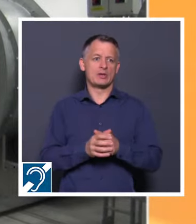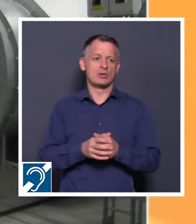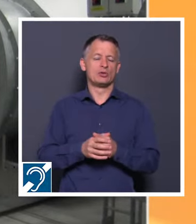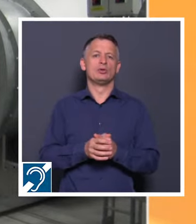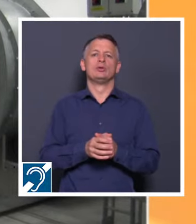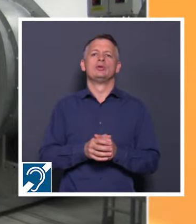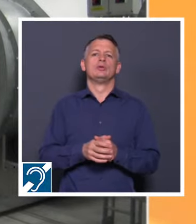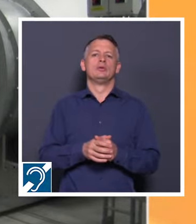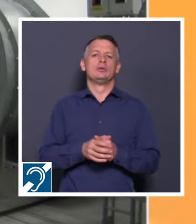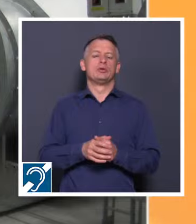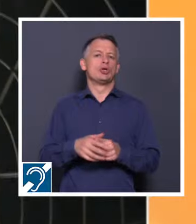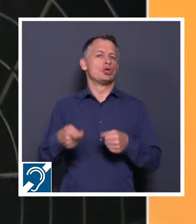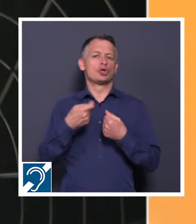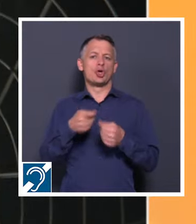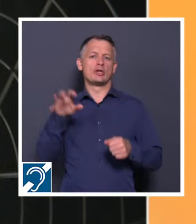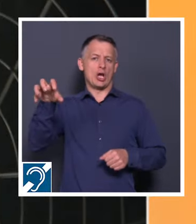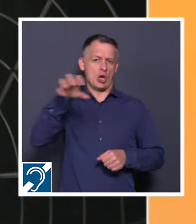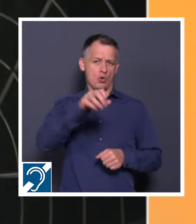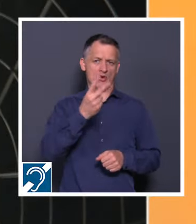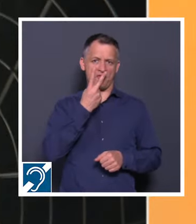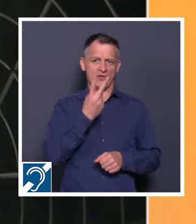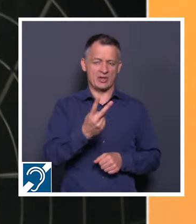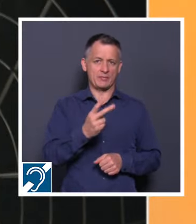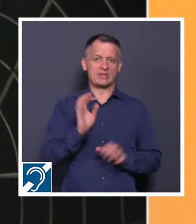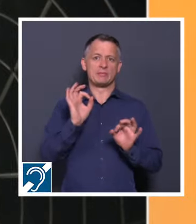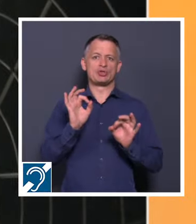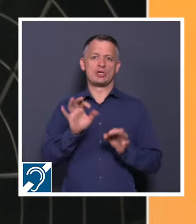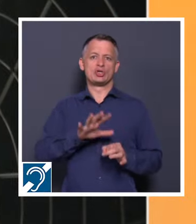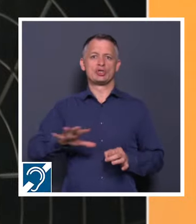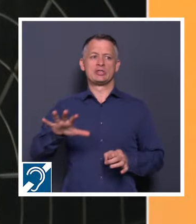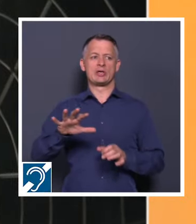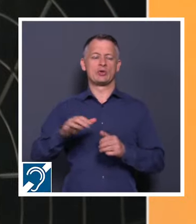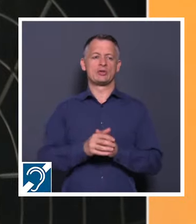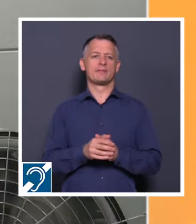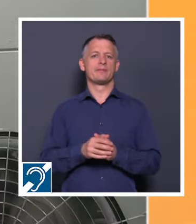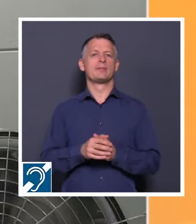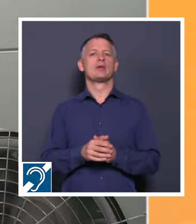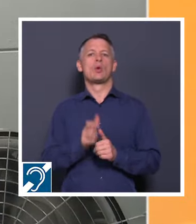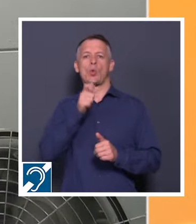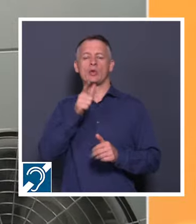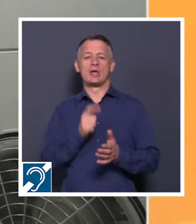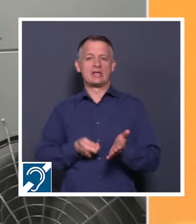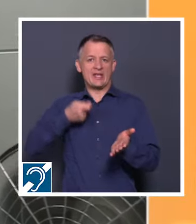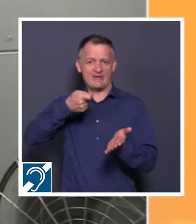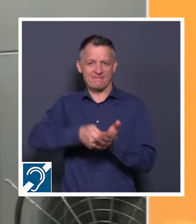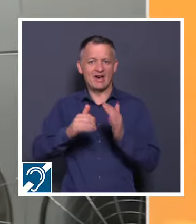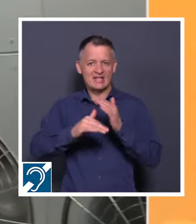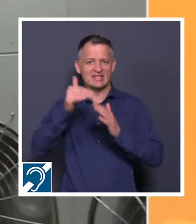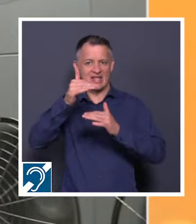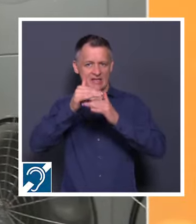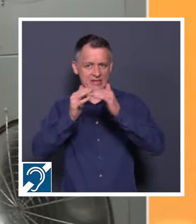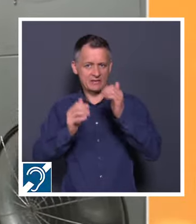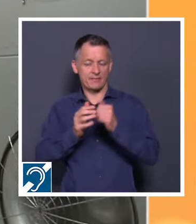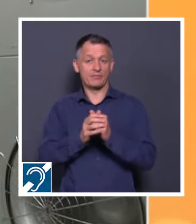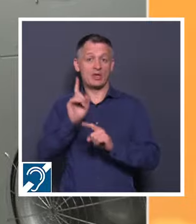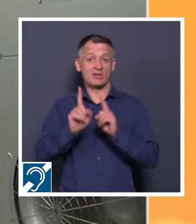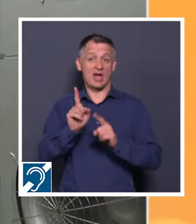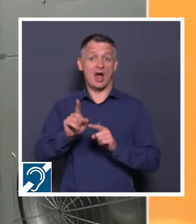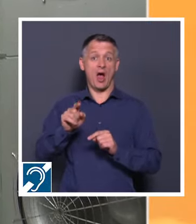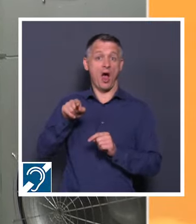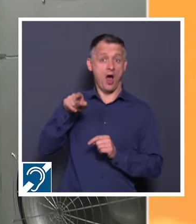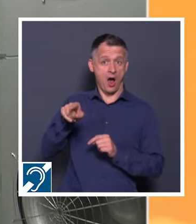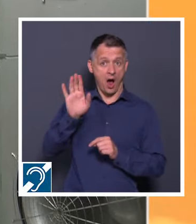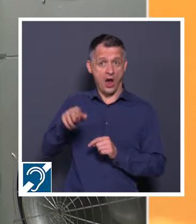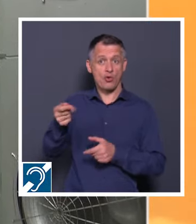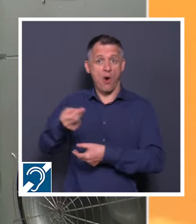din punctul meu de vedere, dar cele mai multe sunt în sectorul investițiilor. De ce spun asta? Pentru că dacă ești o afacere